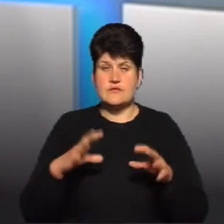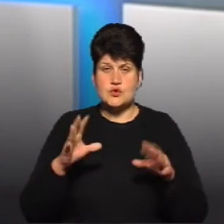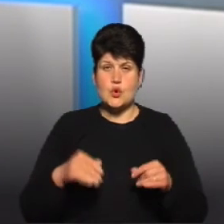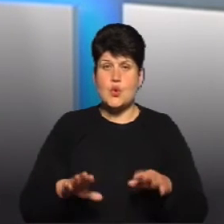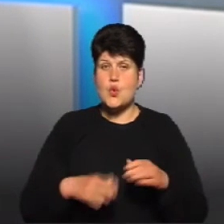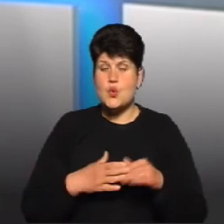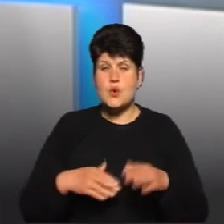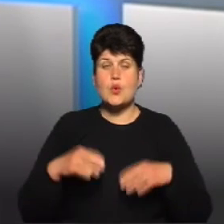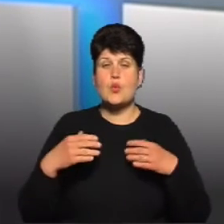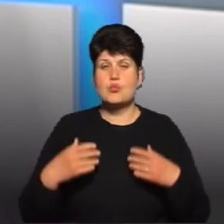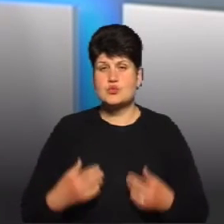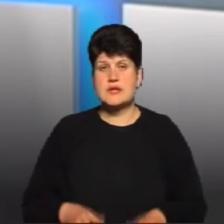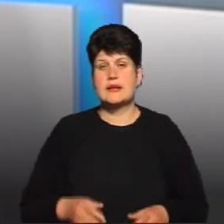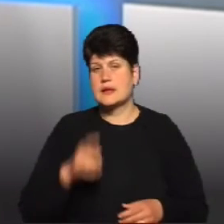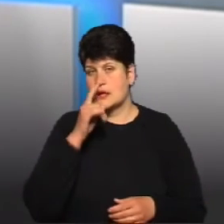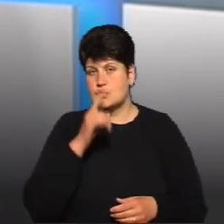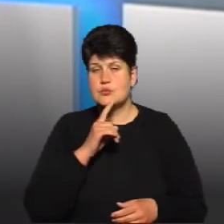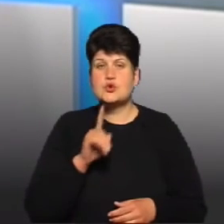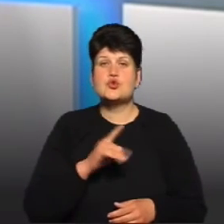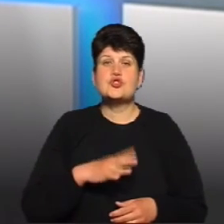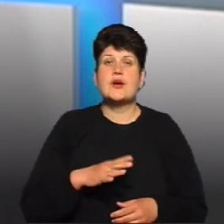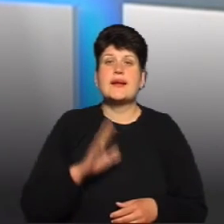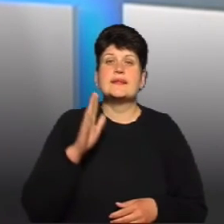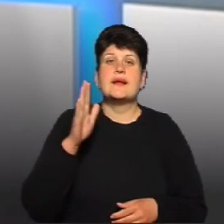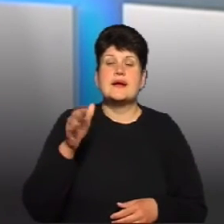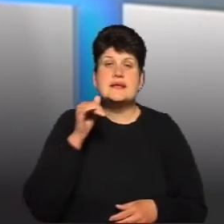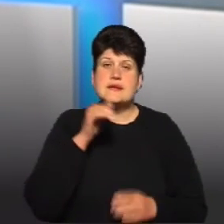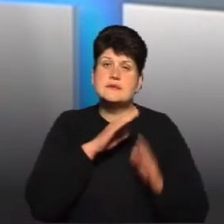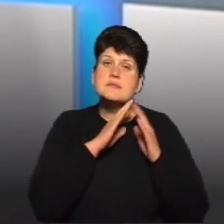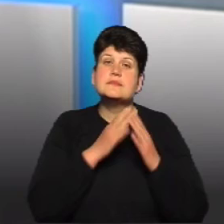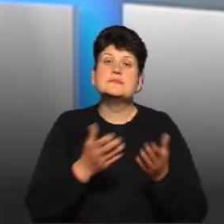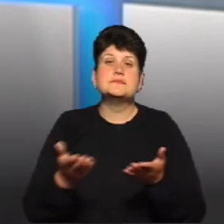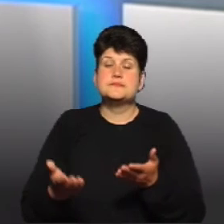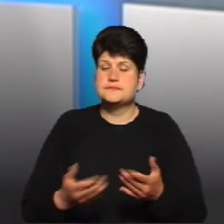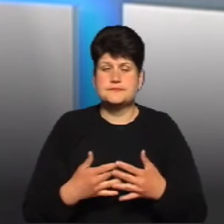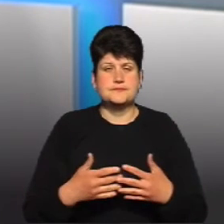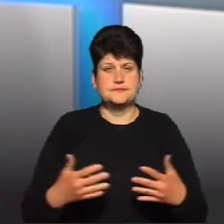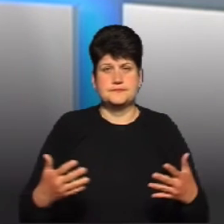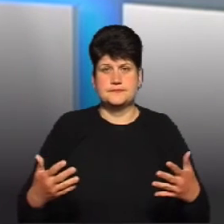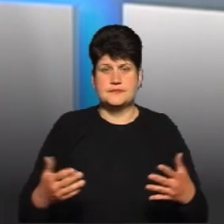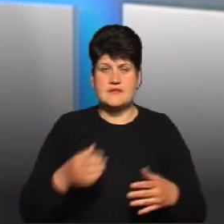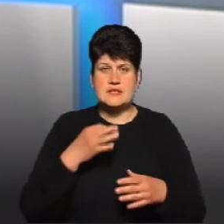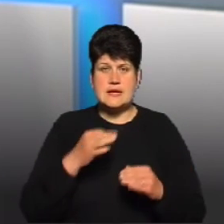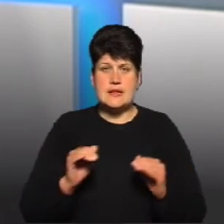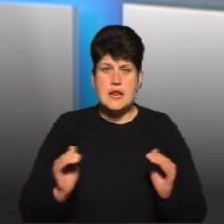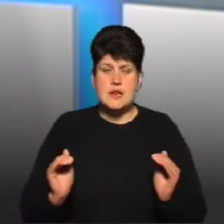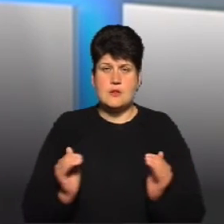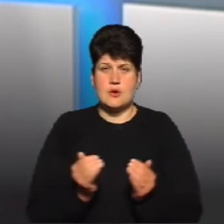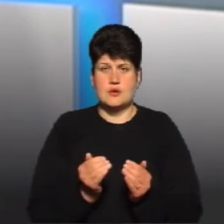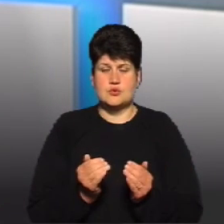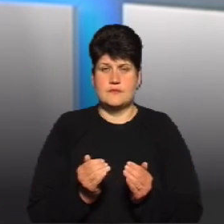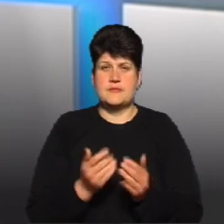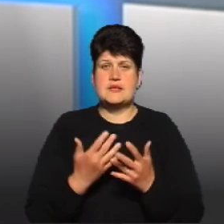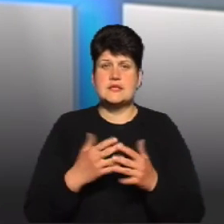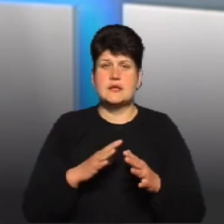розумієш, що тебе може чекати далі, де завтра заночувати і тому подібні речі. Ви сказали таке слово «локалізували». Наскільки було взагалі вільним життя